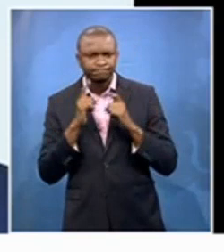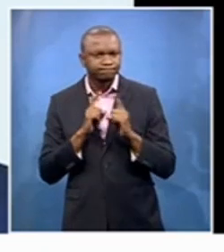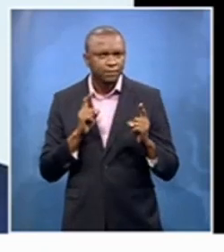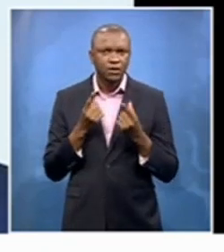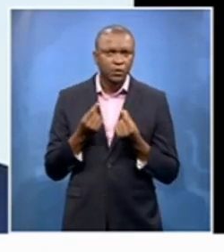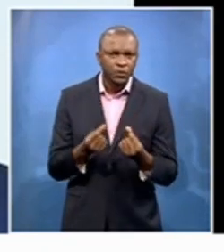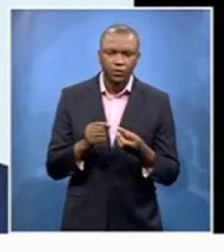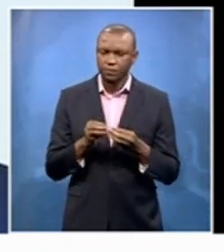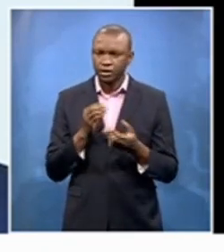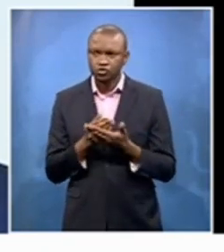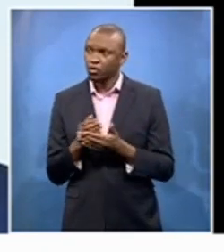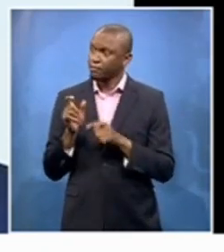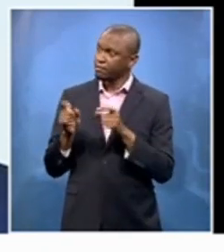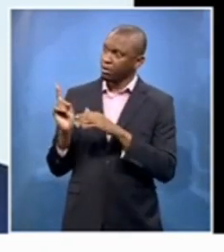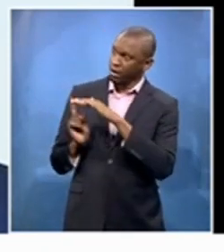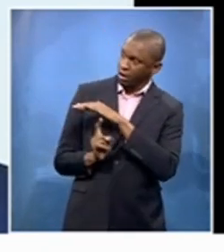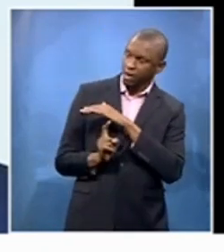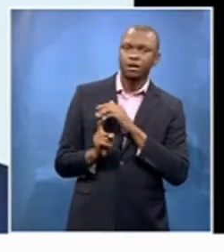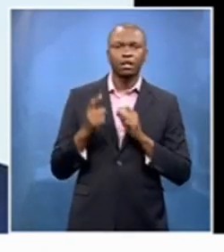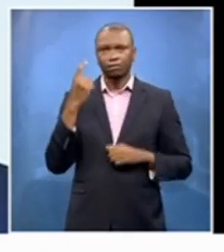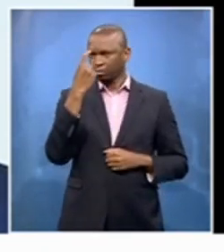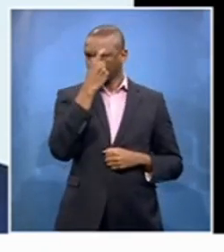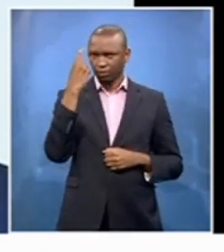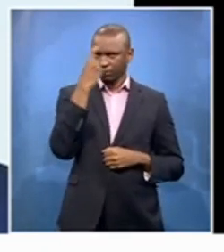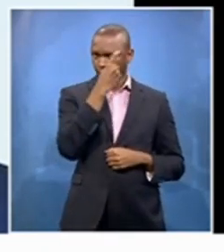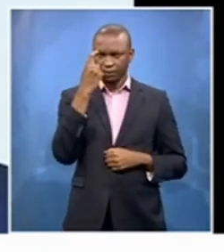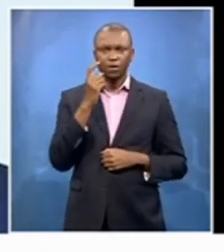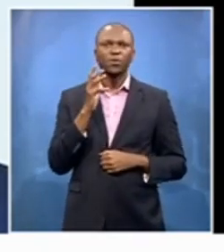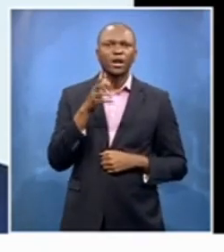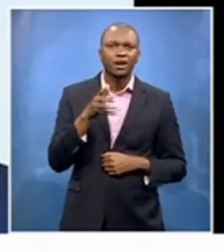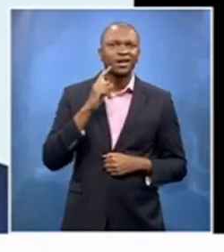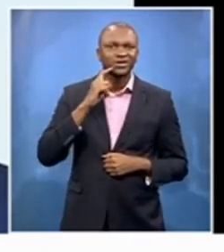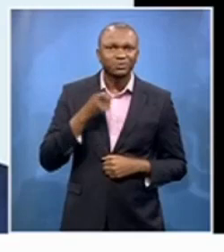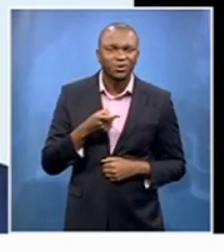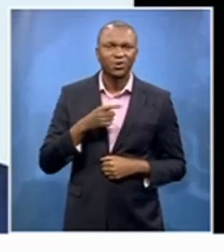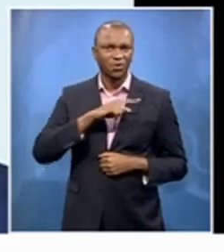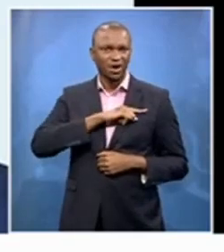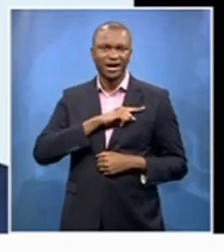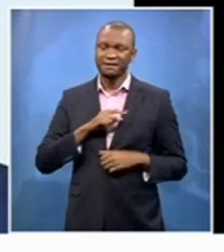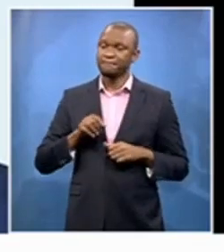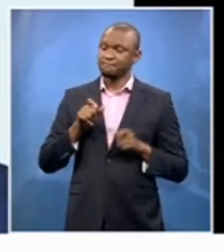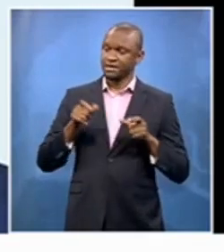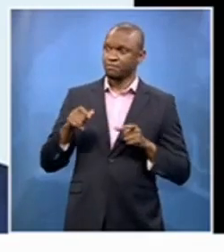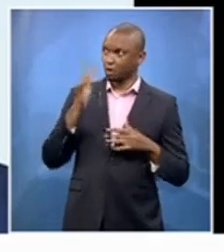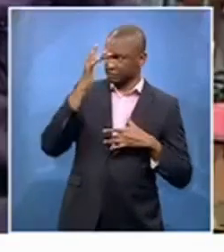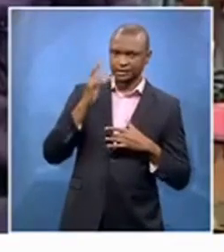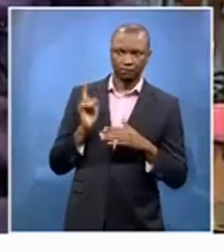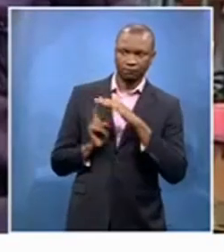show ukuthi bonke amafula abangenako bayathesta. Kukhona ingene abantu abanegative khona kuphela. Sitohlangana